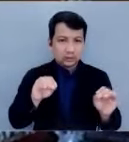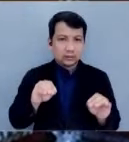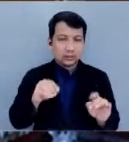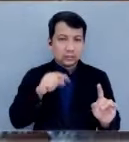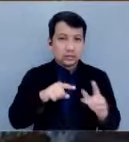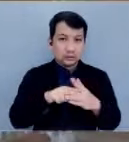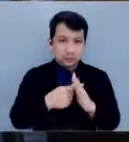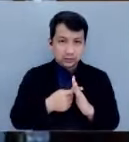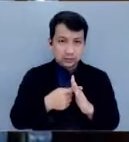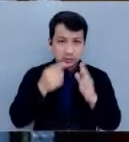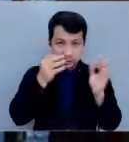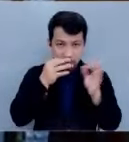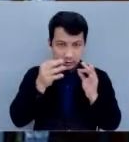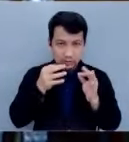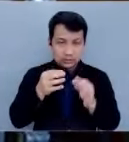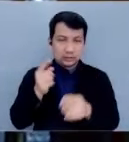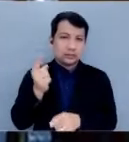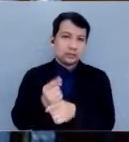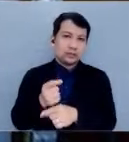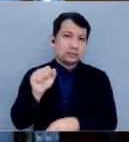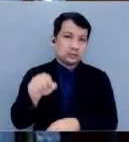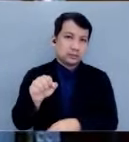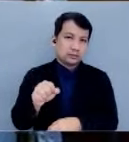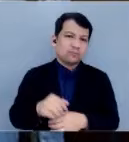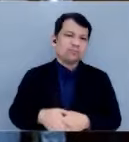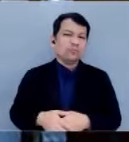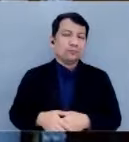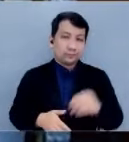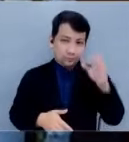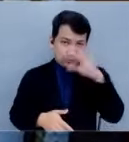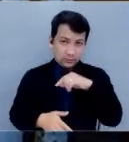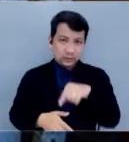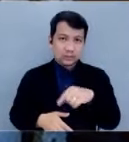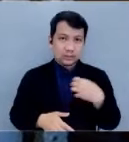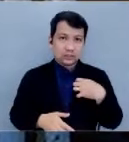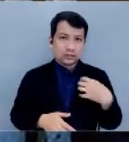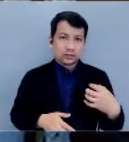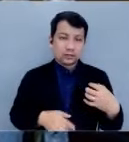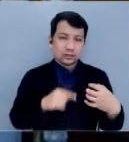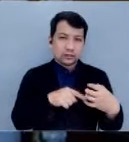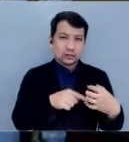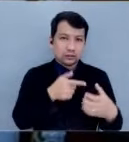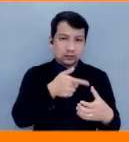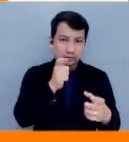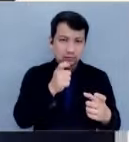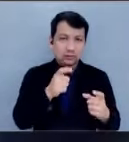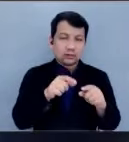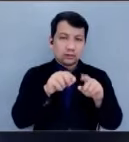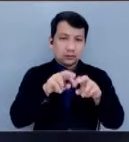drugs? Opo. Pinaghahanap pa rin ng mga pulis ang mismong bumaril sa biktima.